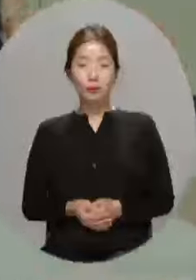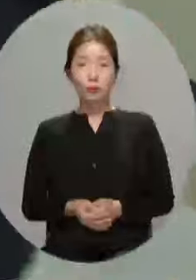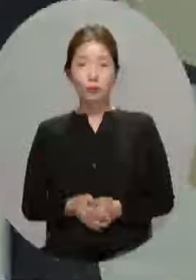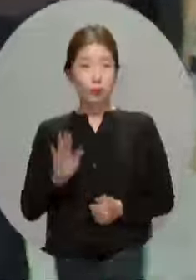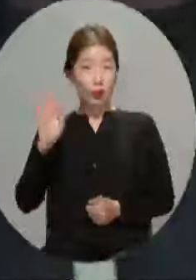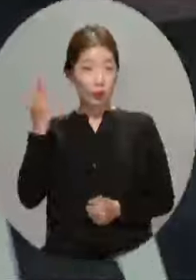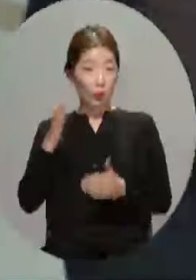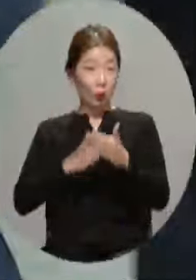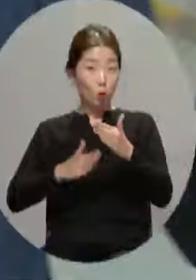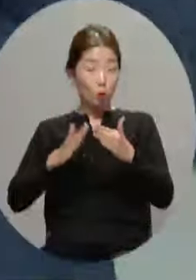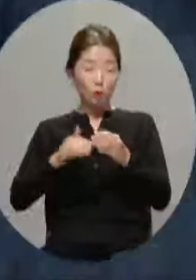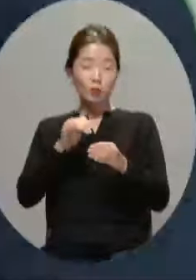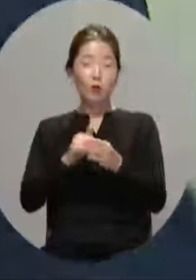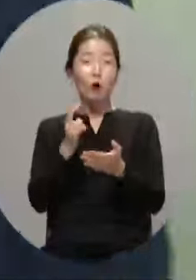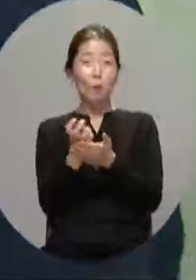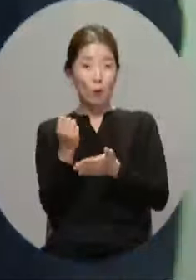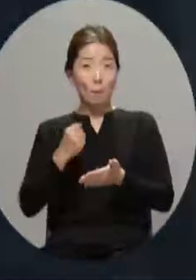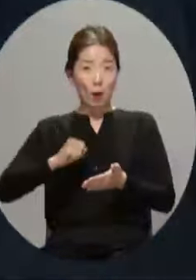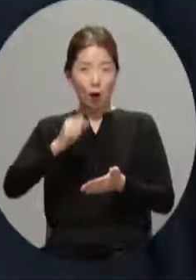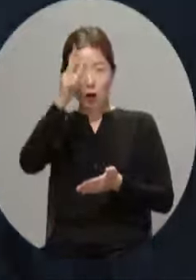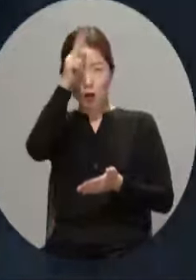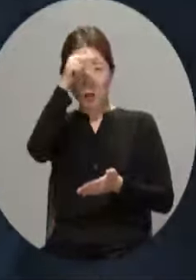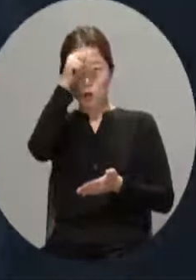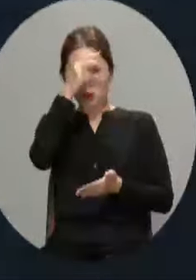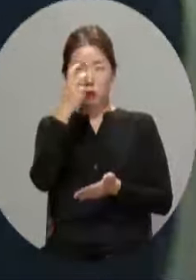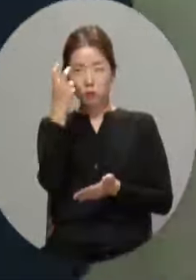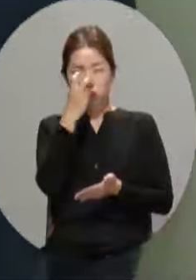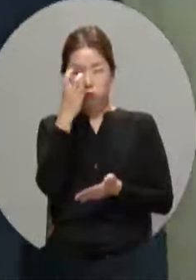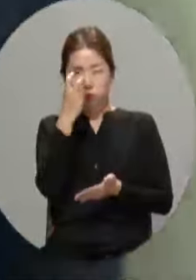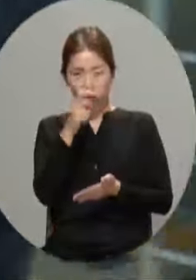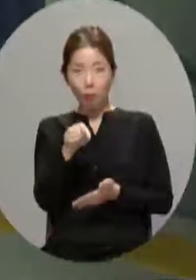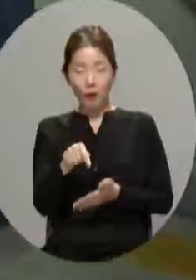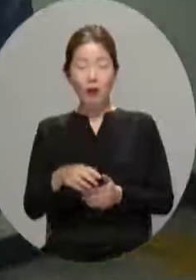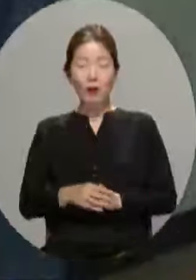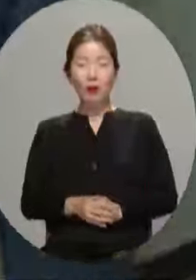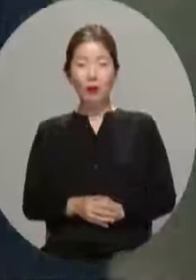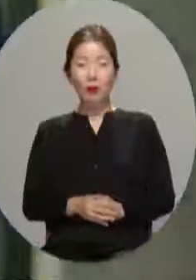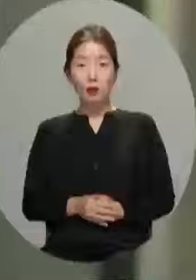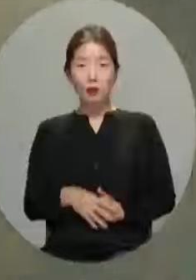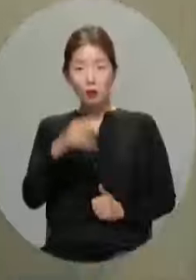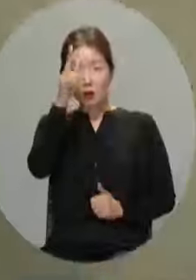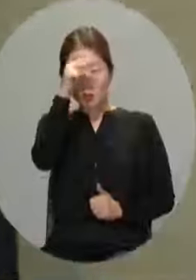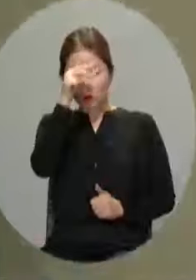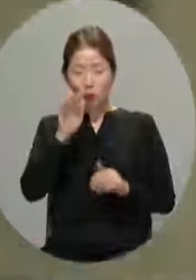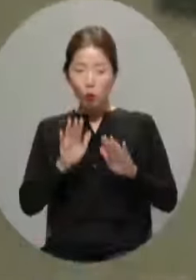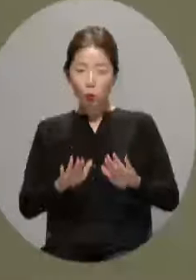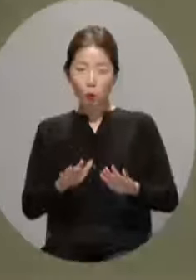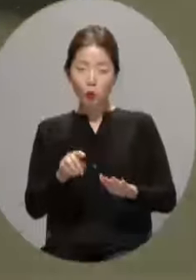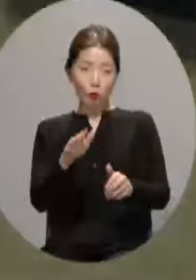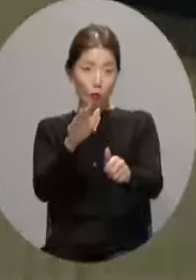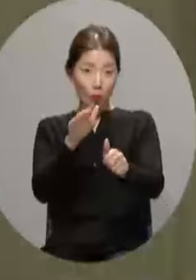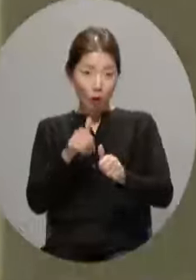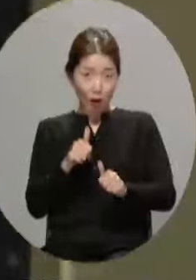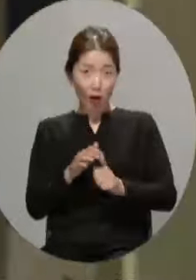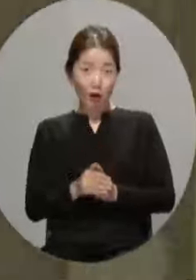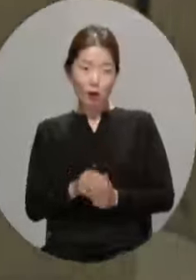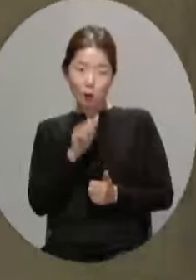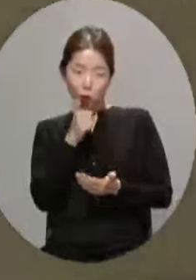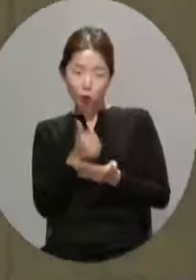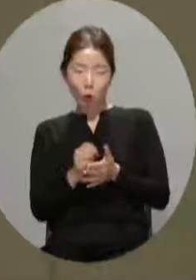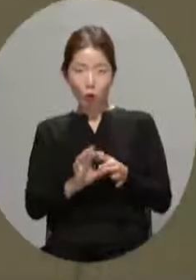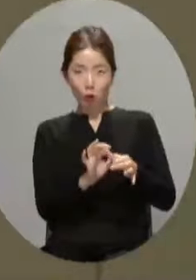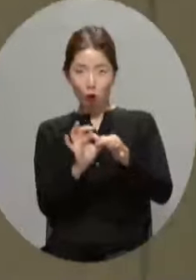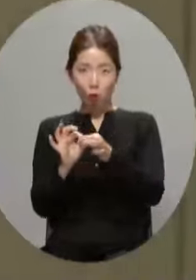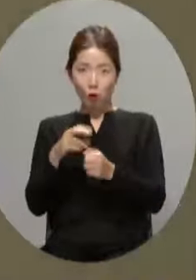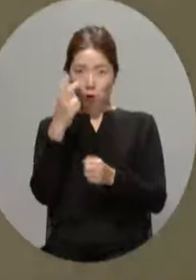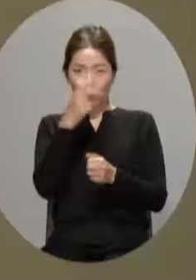최근 공직선거법 위반 혐의로 경찰에 입건된 정원율 익산시장. 경찰은 오늘 정 시장을 불러 혐의와 관련한